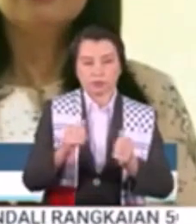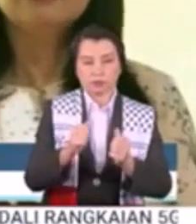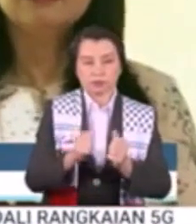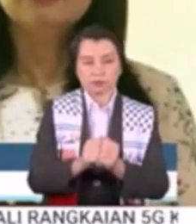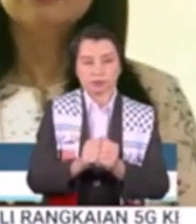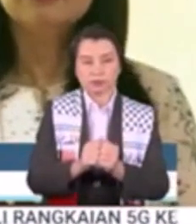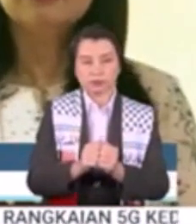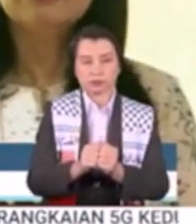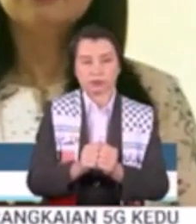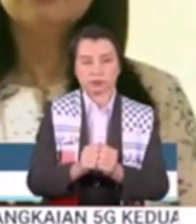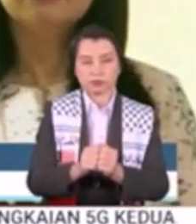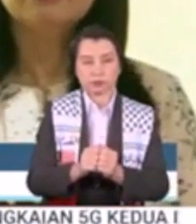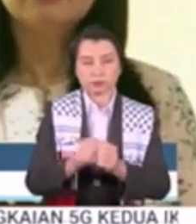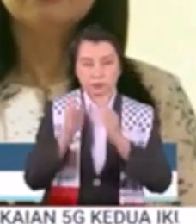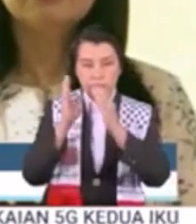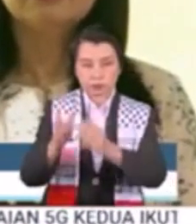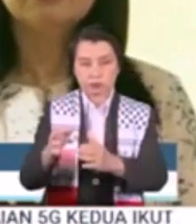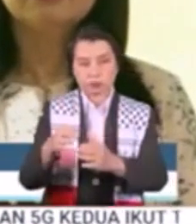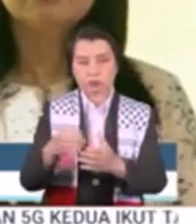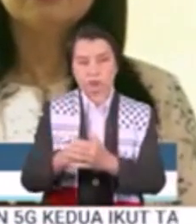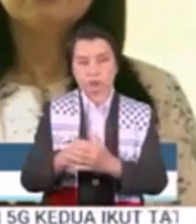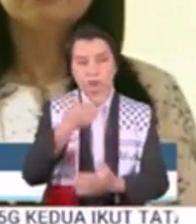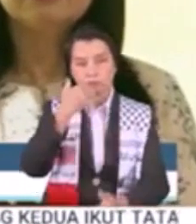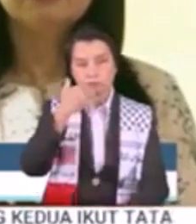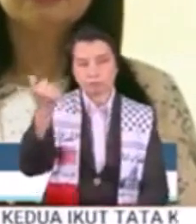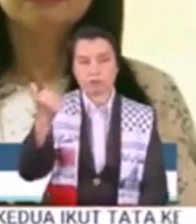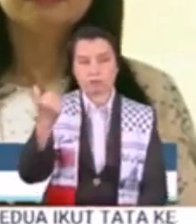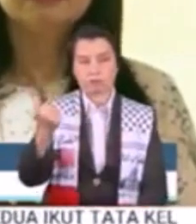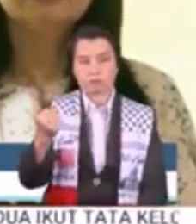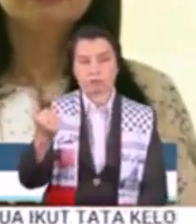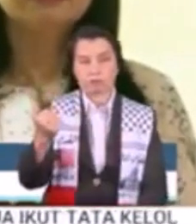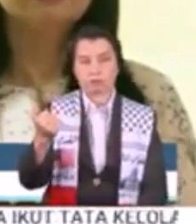khususnya haiwan-haiwan kita di dalam hutan